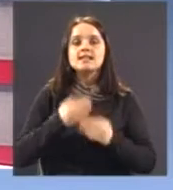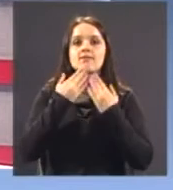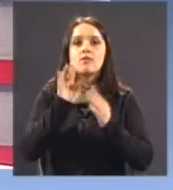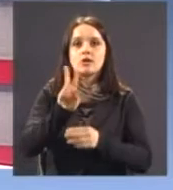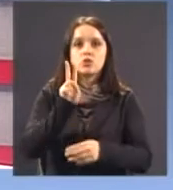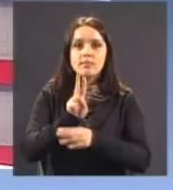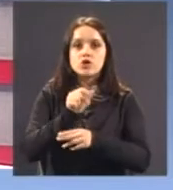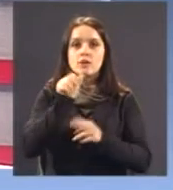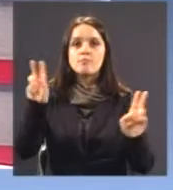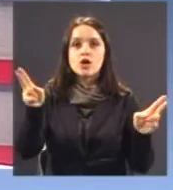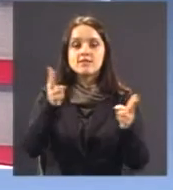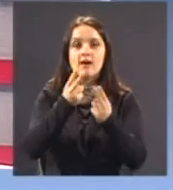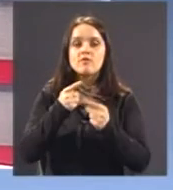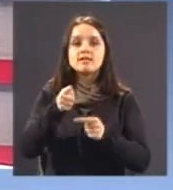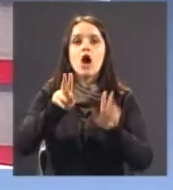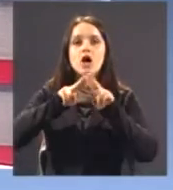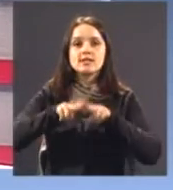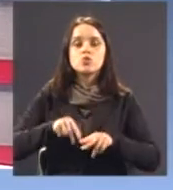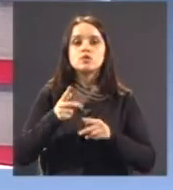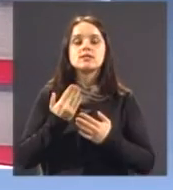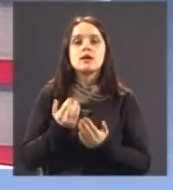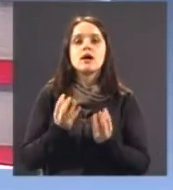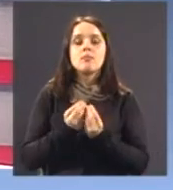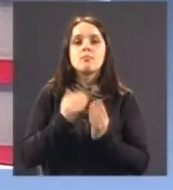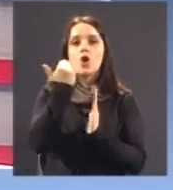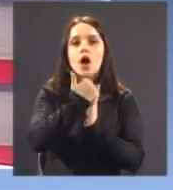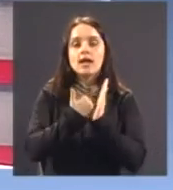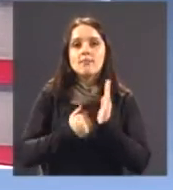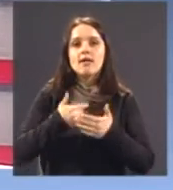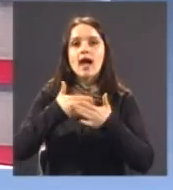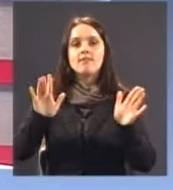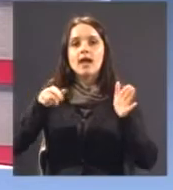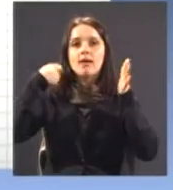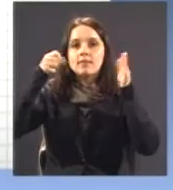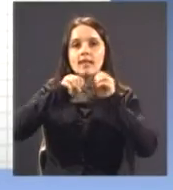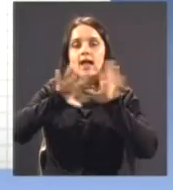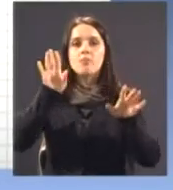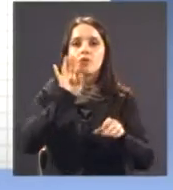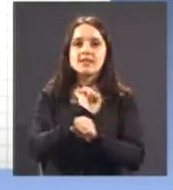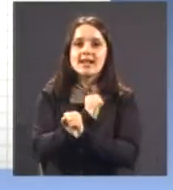pažnju i pozivamo vas da ostanete uz programe javnih emitera Bosne i Hercegovine.